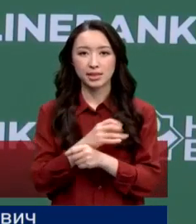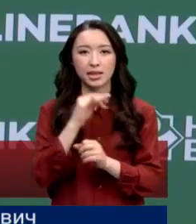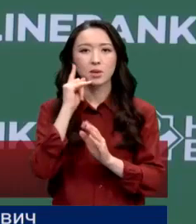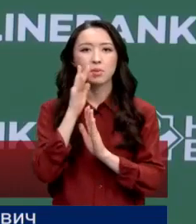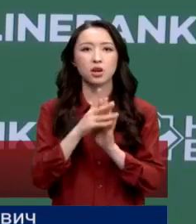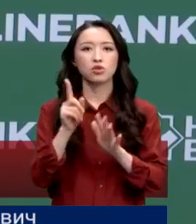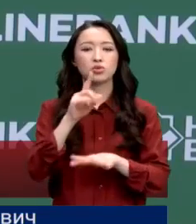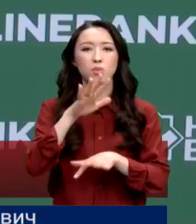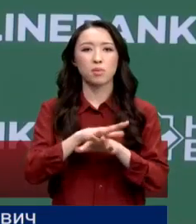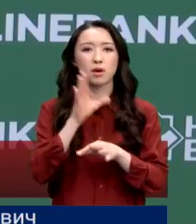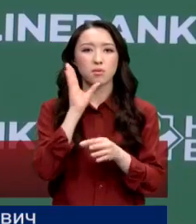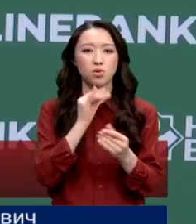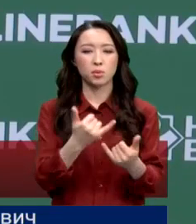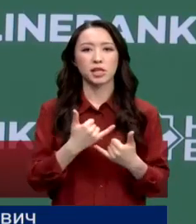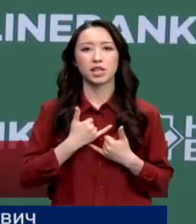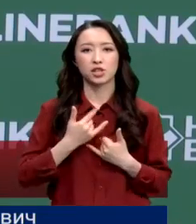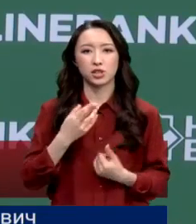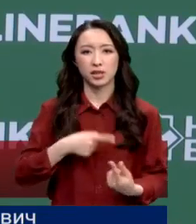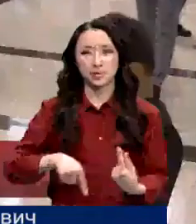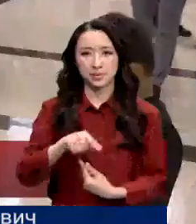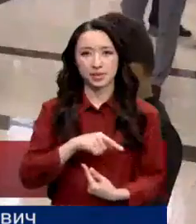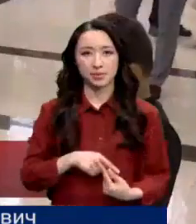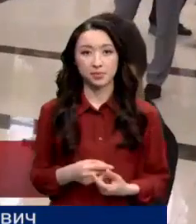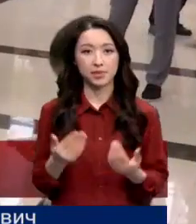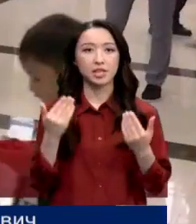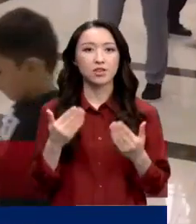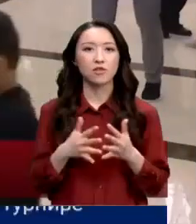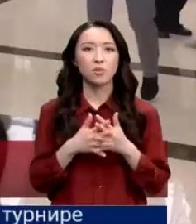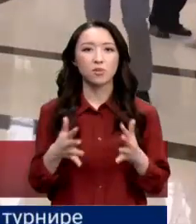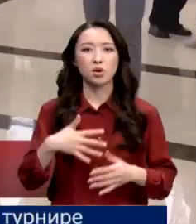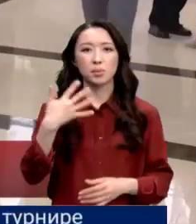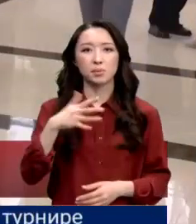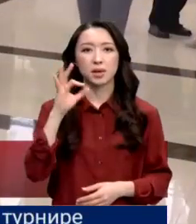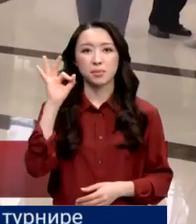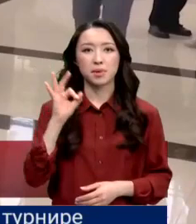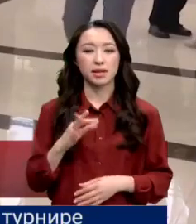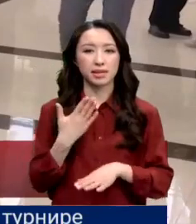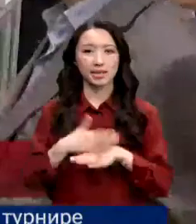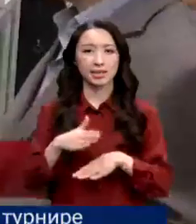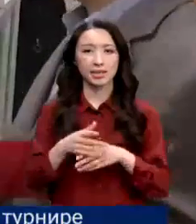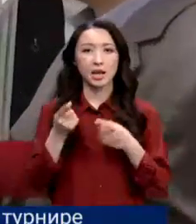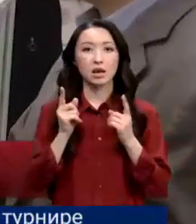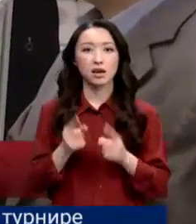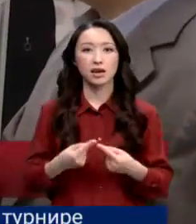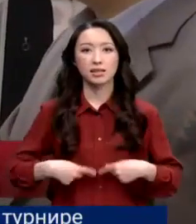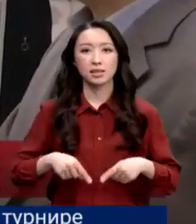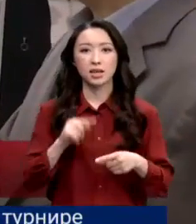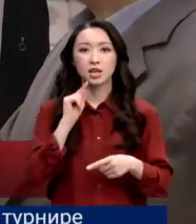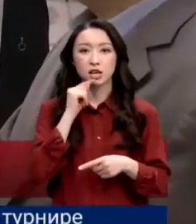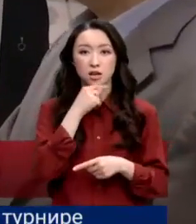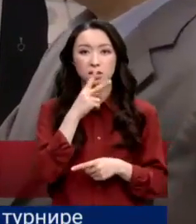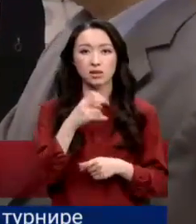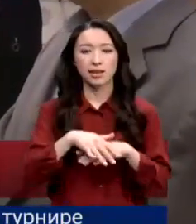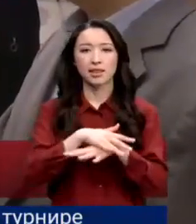что банки могут предложить для наших предпринимателей. Сегодня более 50% кредитования реального сектора экономики приходится